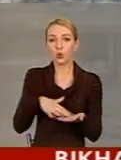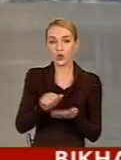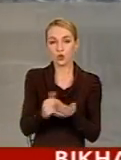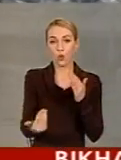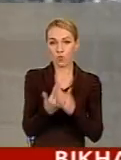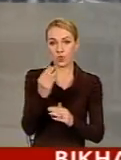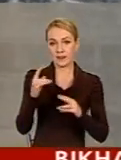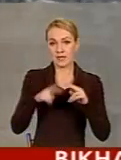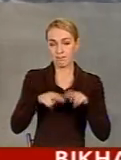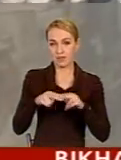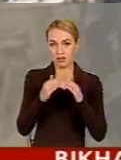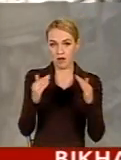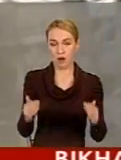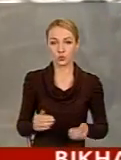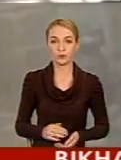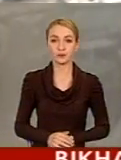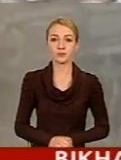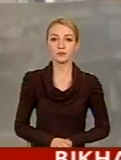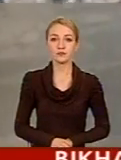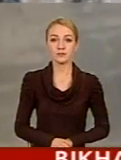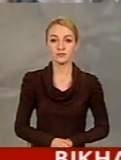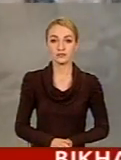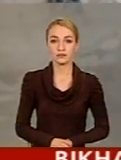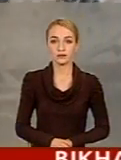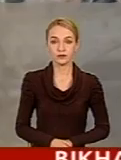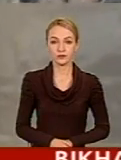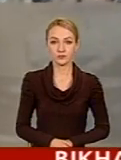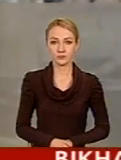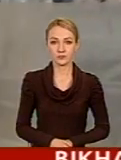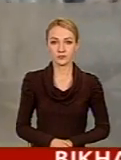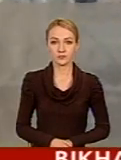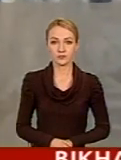нагадує зону відчуження